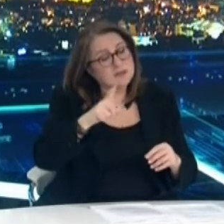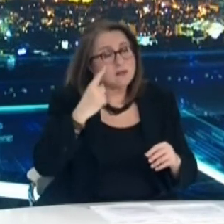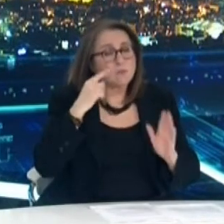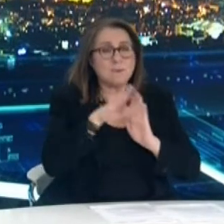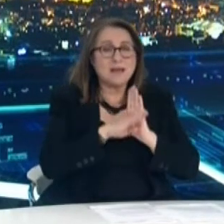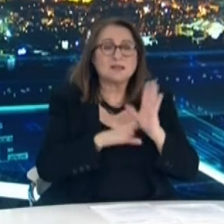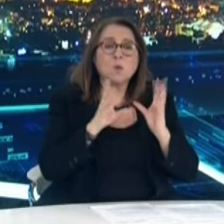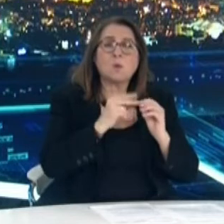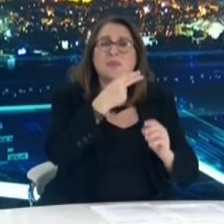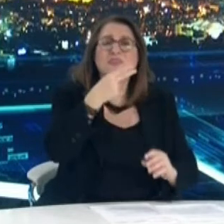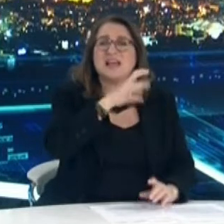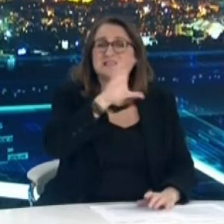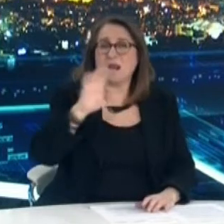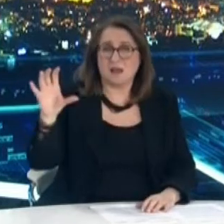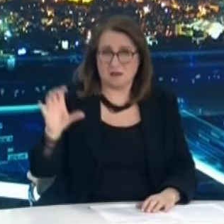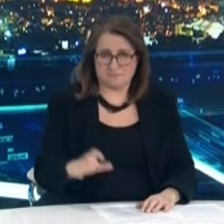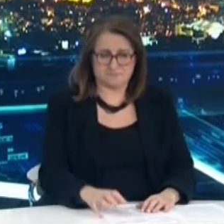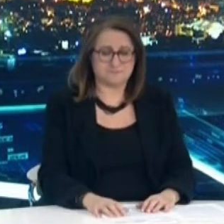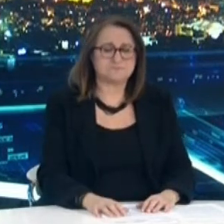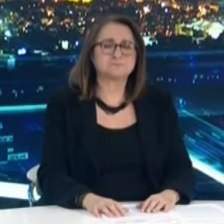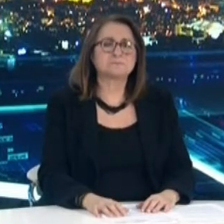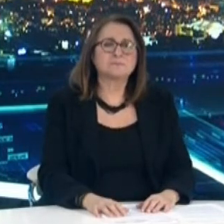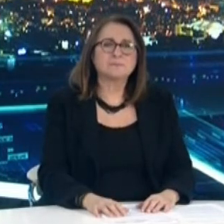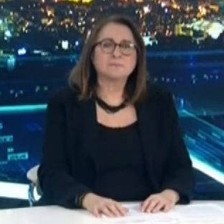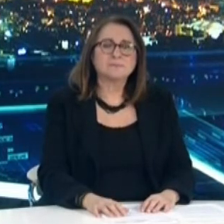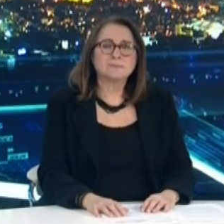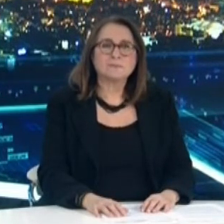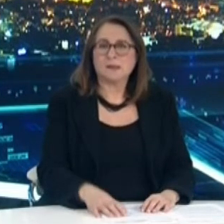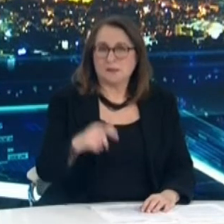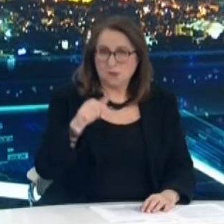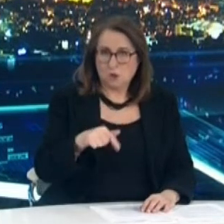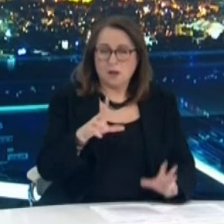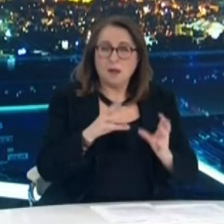Στη συνέχεια θα ήθελα να δώσω κάποιες διευκρινήσεις σχετικά με τα μέτρα που ανακοινώθηκαν προχθές.